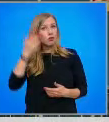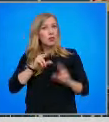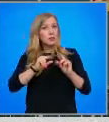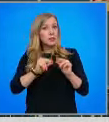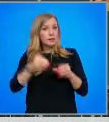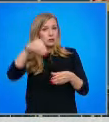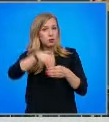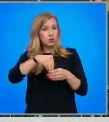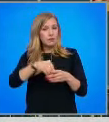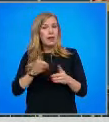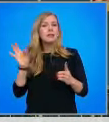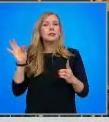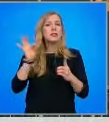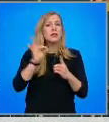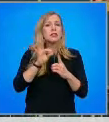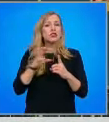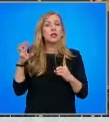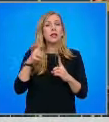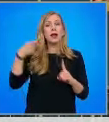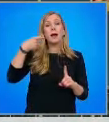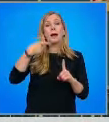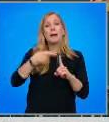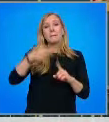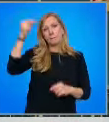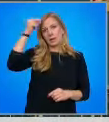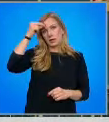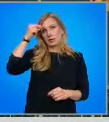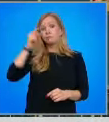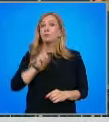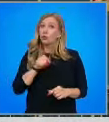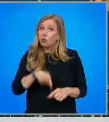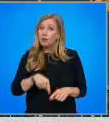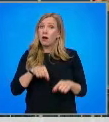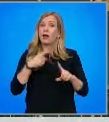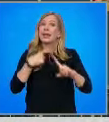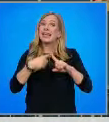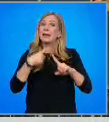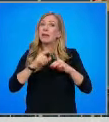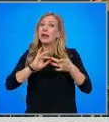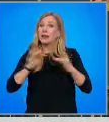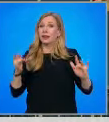Тоест е целенасочена атака към България. Аз това и казах, че хибридната атака е видима и резултата е